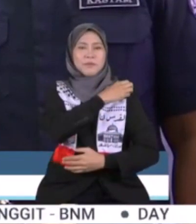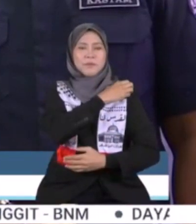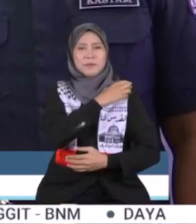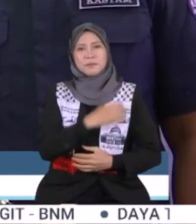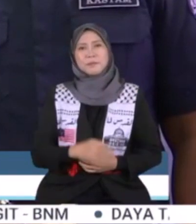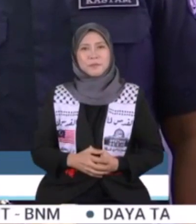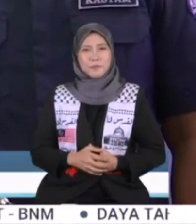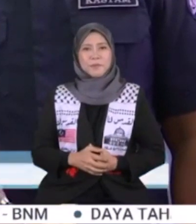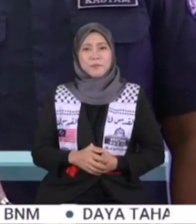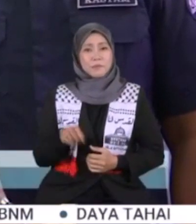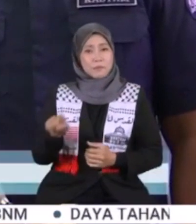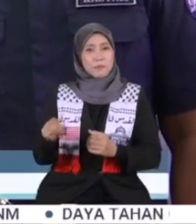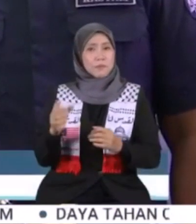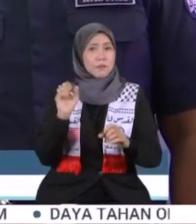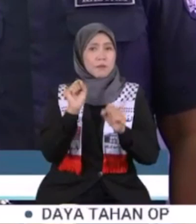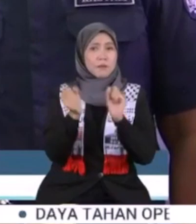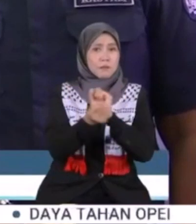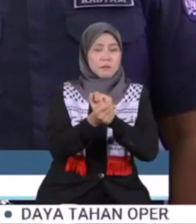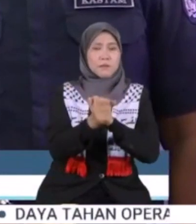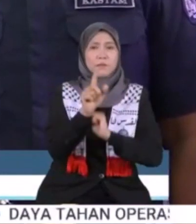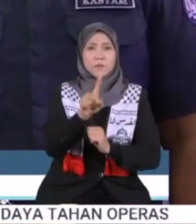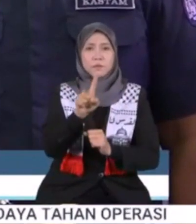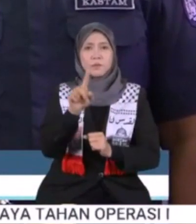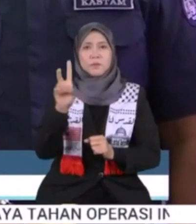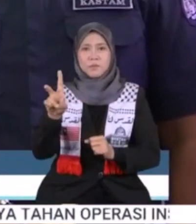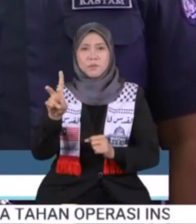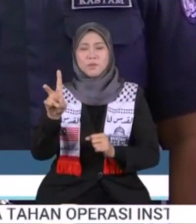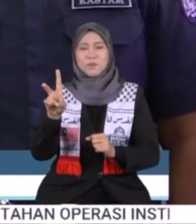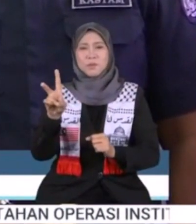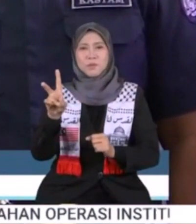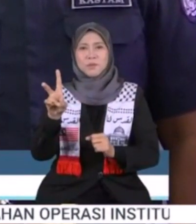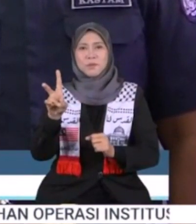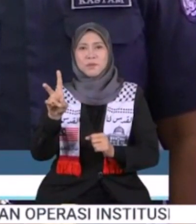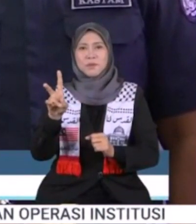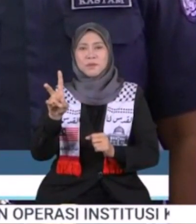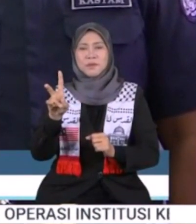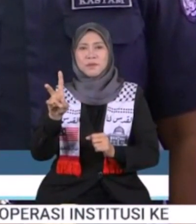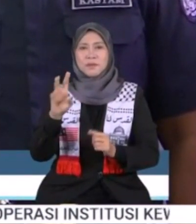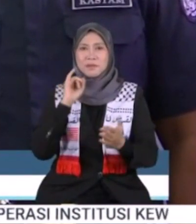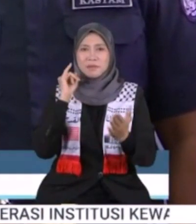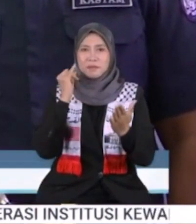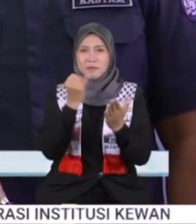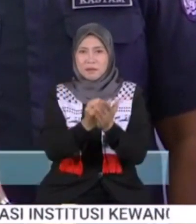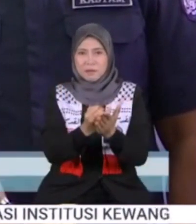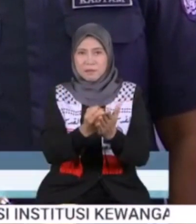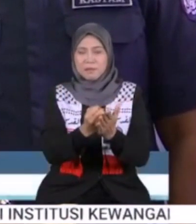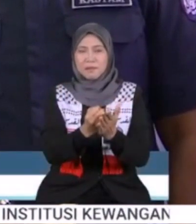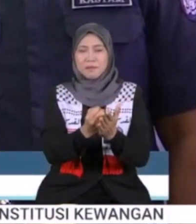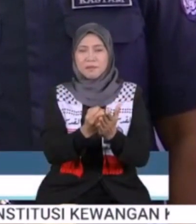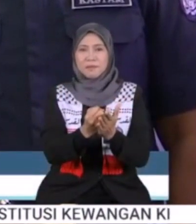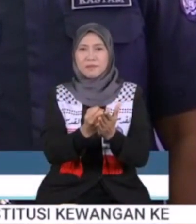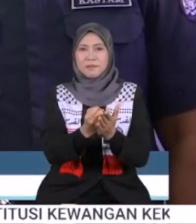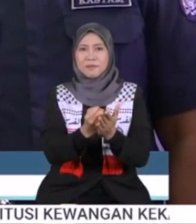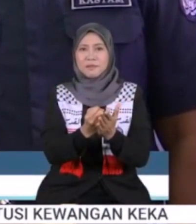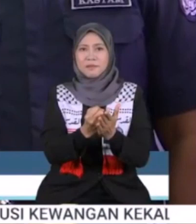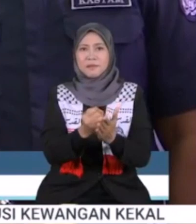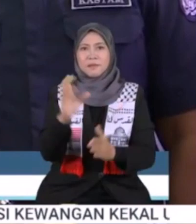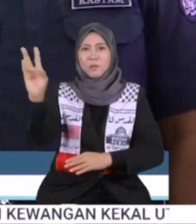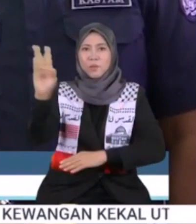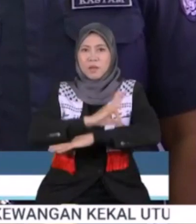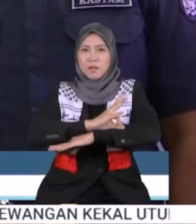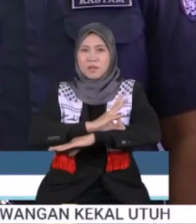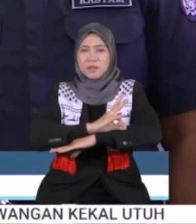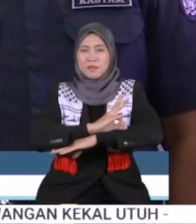Dua tekong telah direman di bawah Seksyen 117 Kanun Tata Cara Jenayah selama